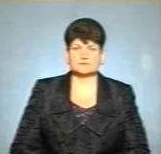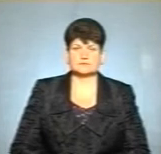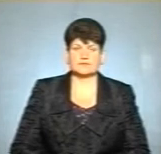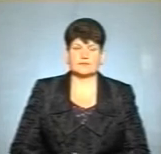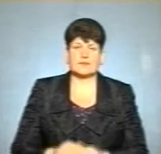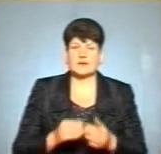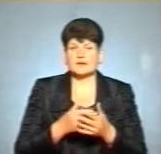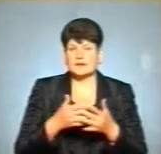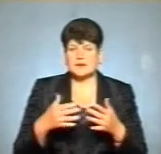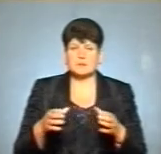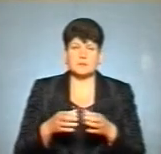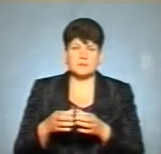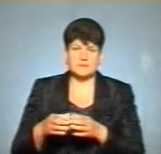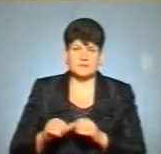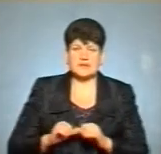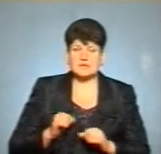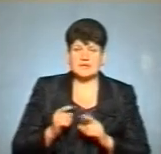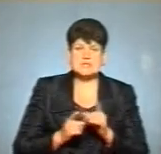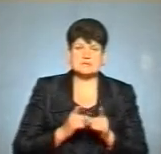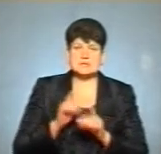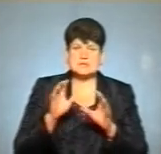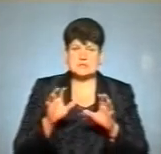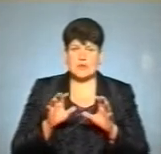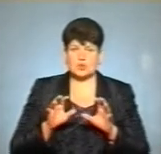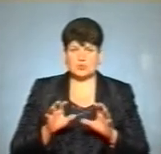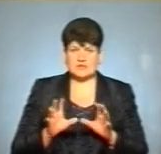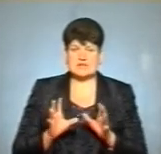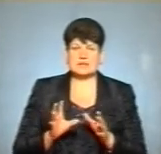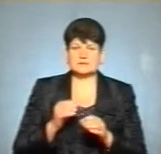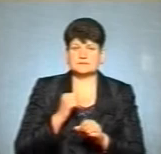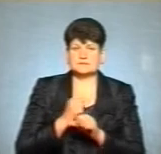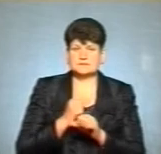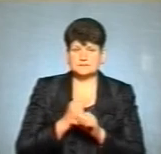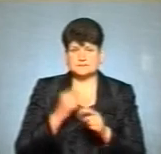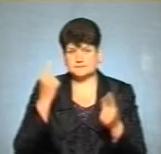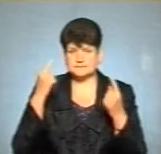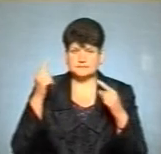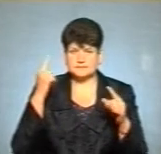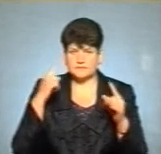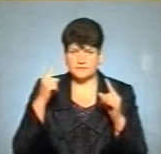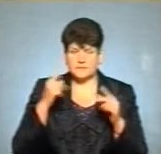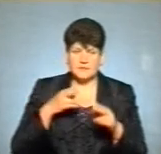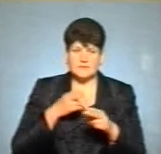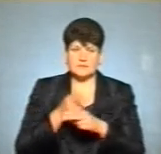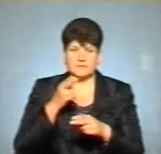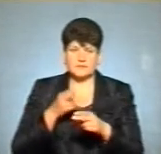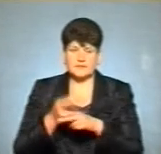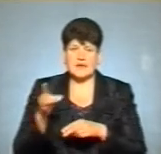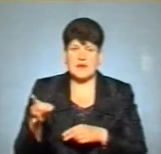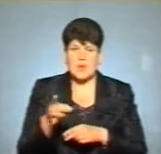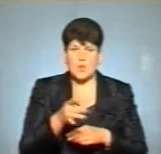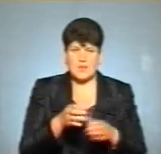Деякі партії намагаються змінити законодавство і встановити надумані бар'єри для регіональних